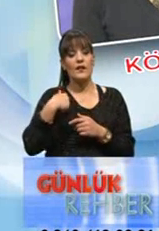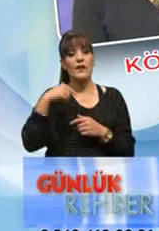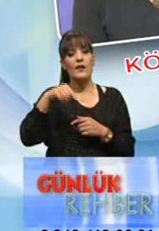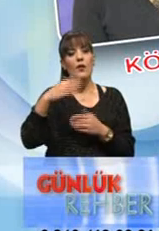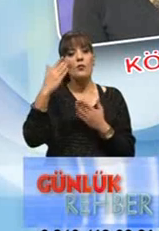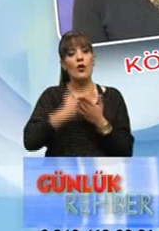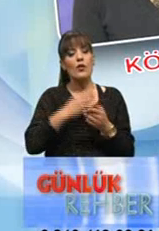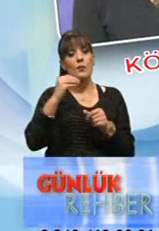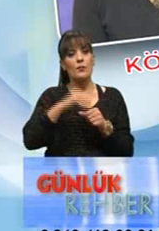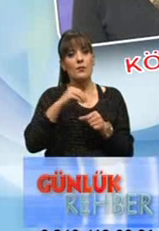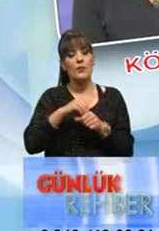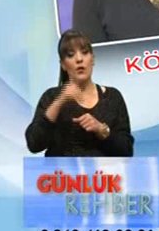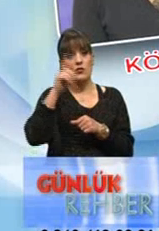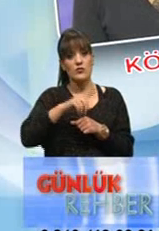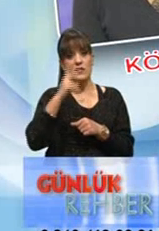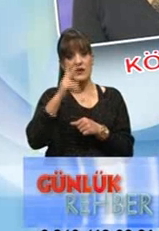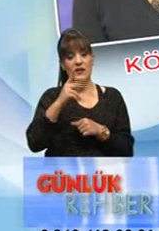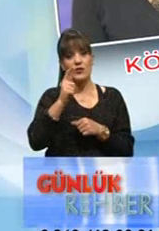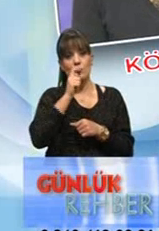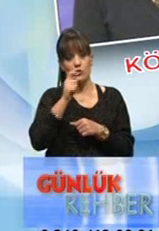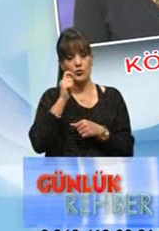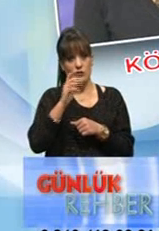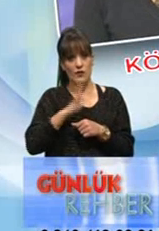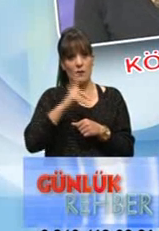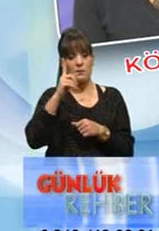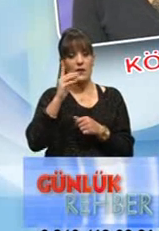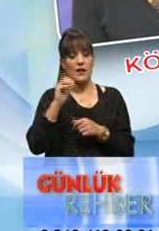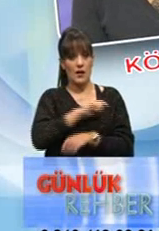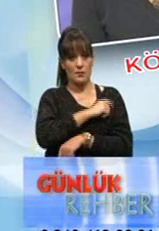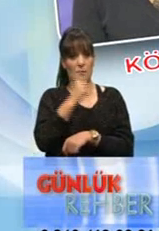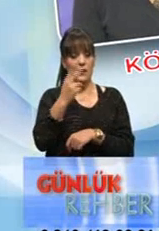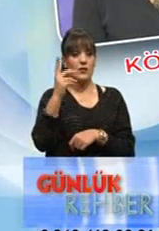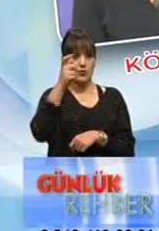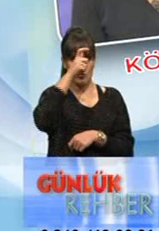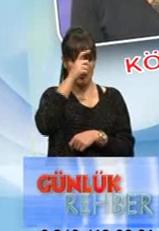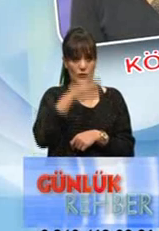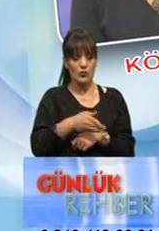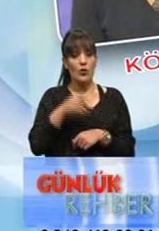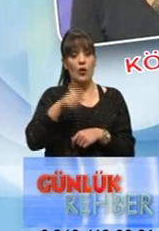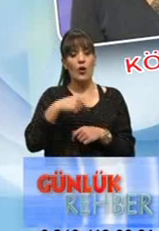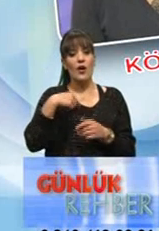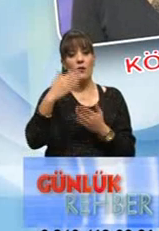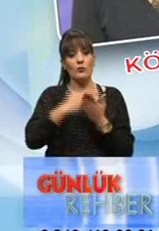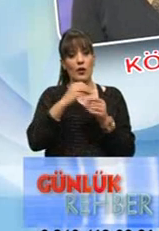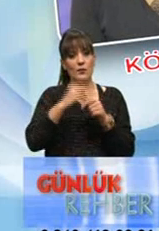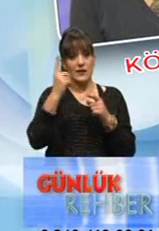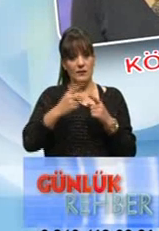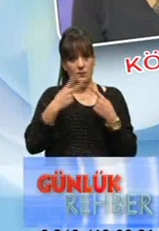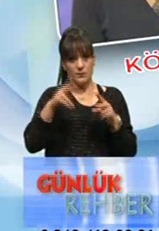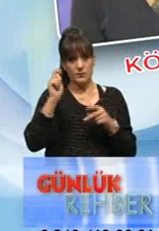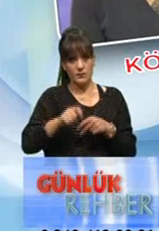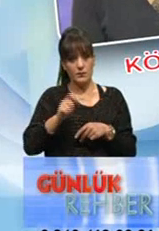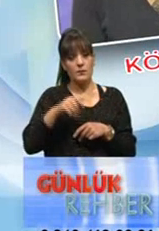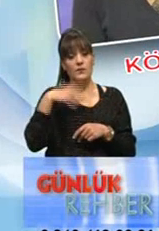Yayınımızı önce iki sunucumuz var. Biri Alman, biri Türk. Onlar yayınımızı açıyorlar. Daha sonra